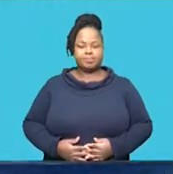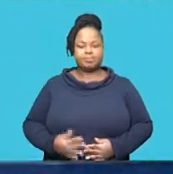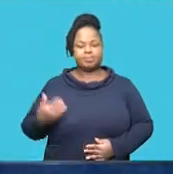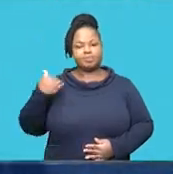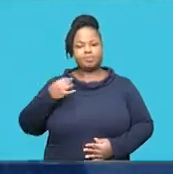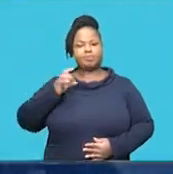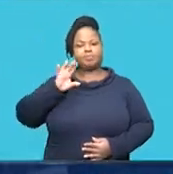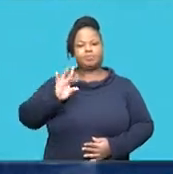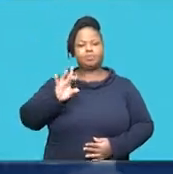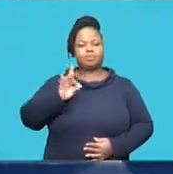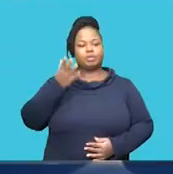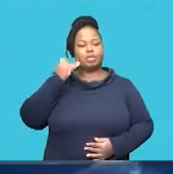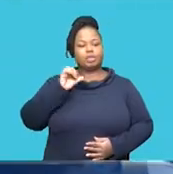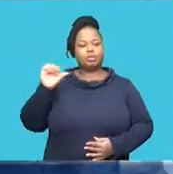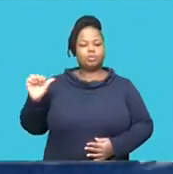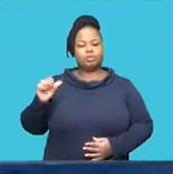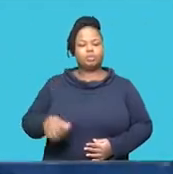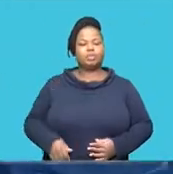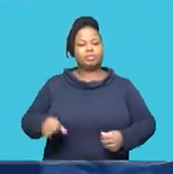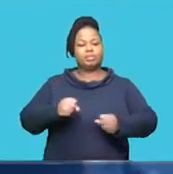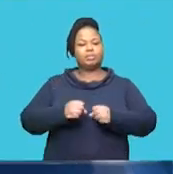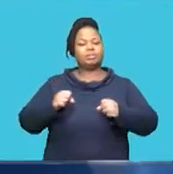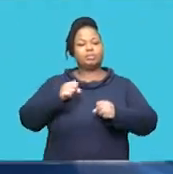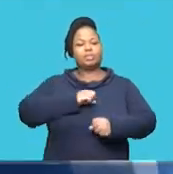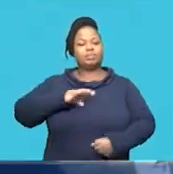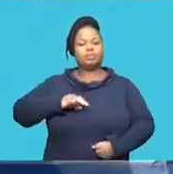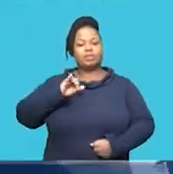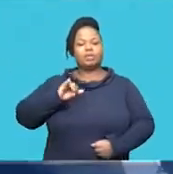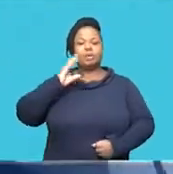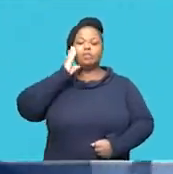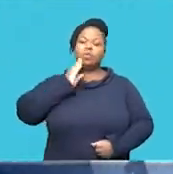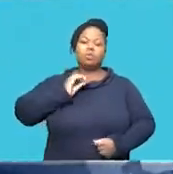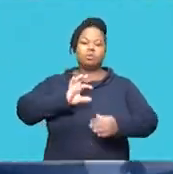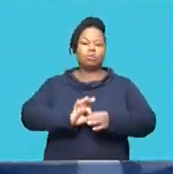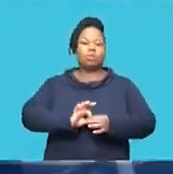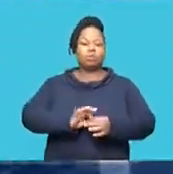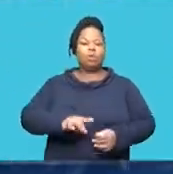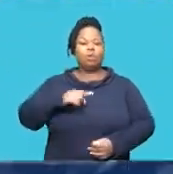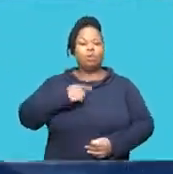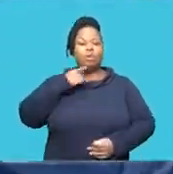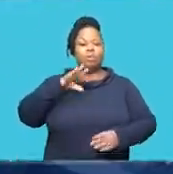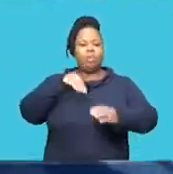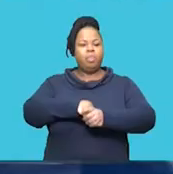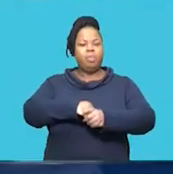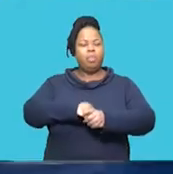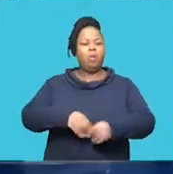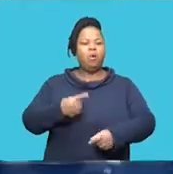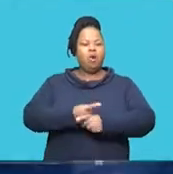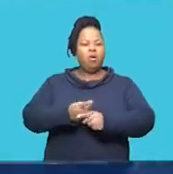Ngolwesibini weveki ephelileyo abasebenzi bekhaya labantu abadala ekuquka kubo abo